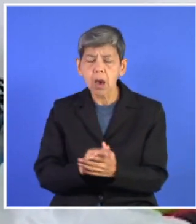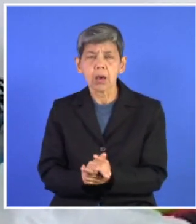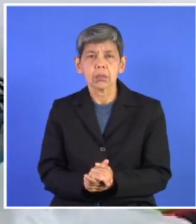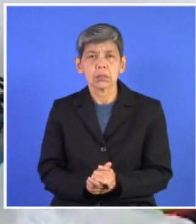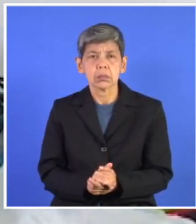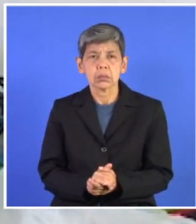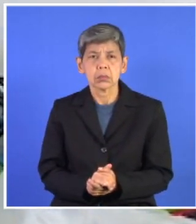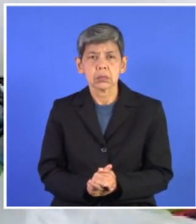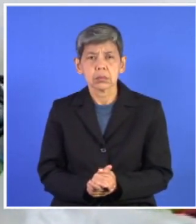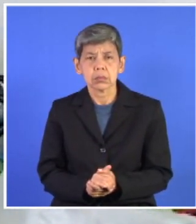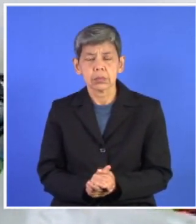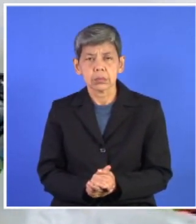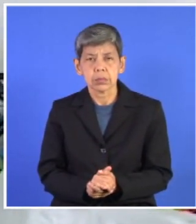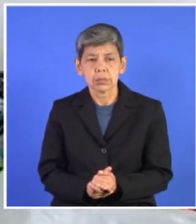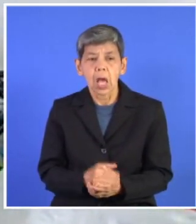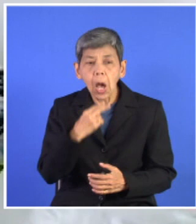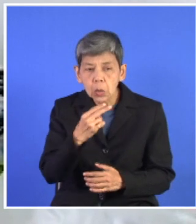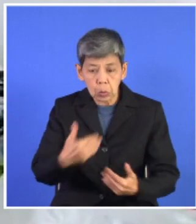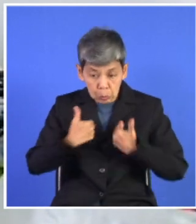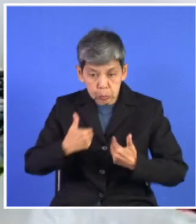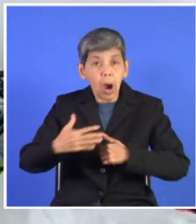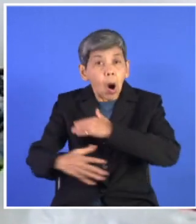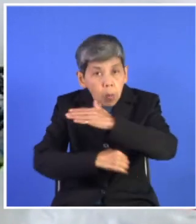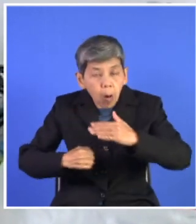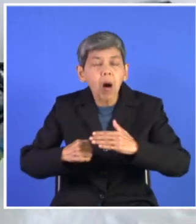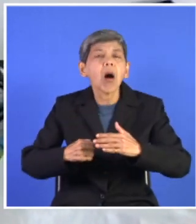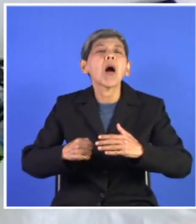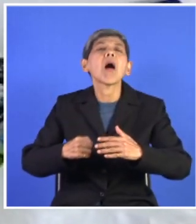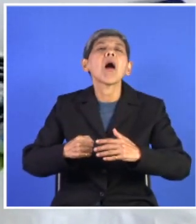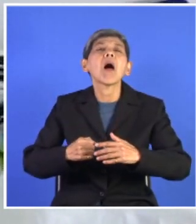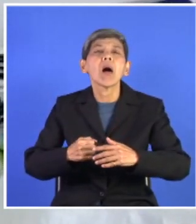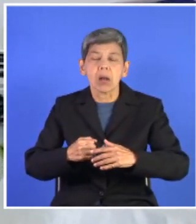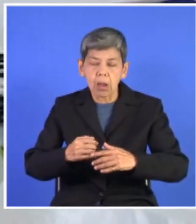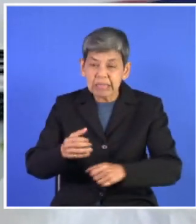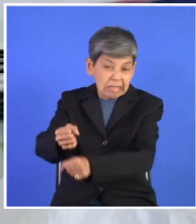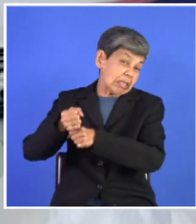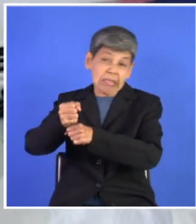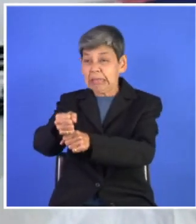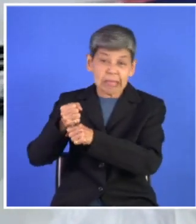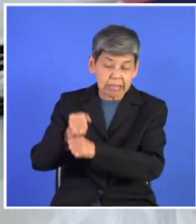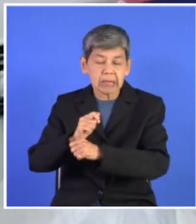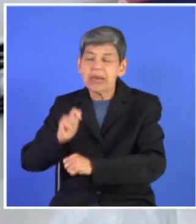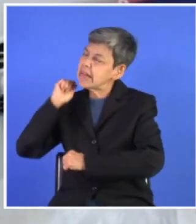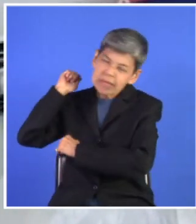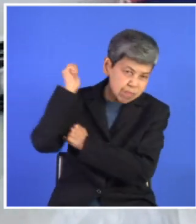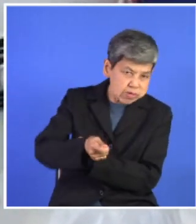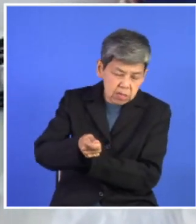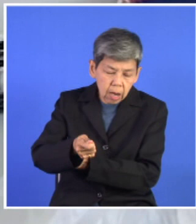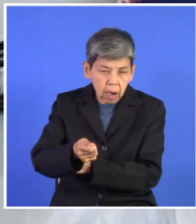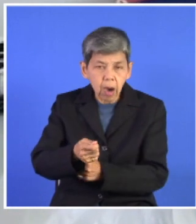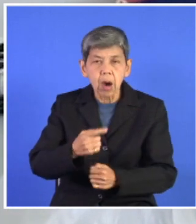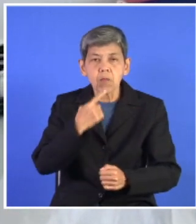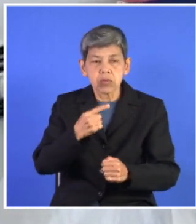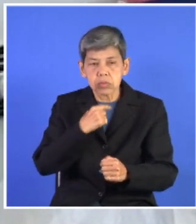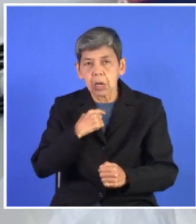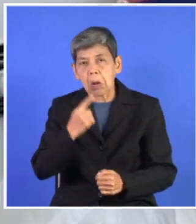ที่เขาพูดนะ ค่ะถูกกล่าวหาว่าขโมยปั๊มแล้วมาแย่งเคียวจากเขาเขาก็เลยเอาฟันเขาให้พูดไปกับตา